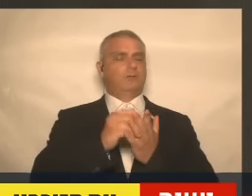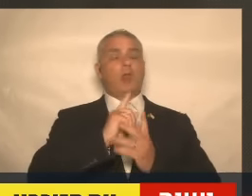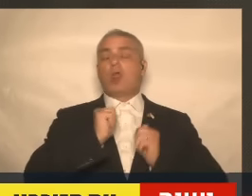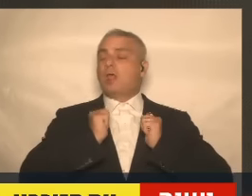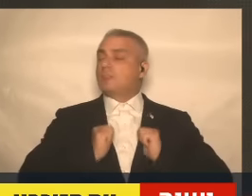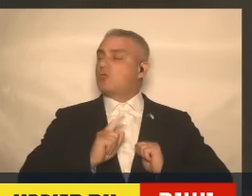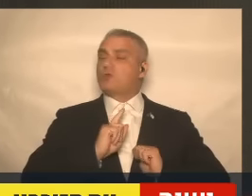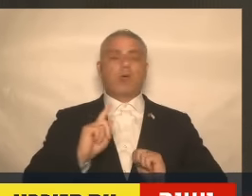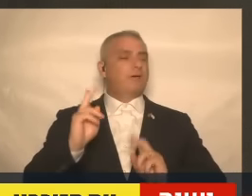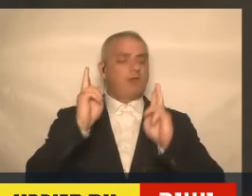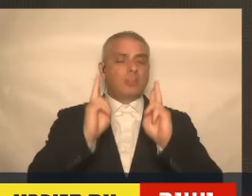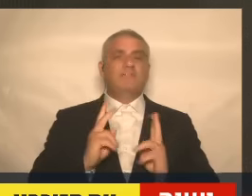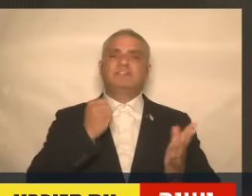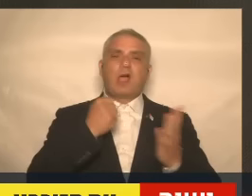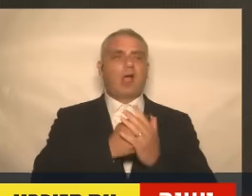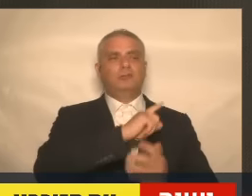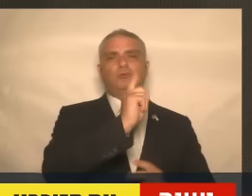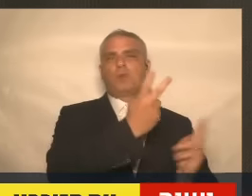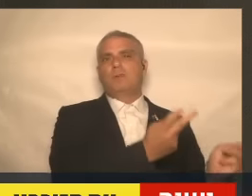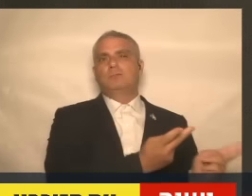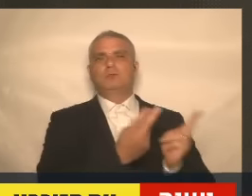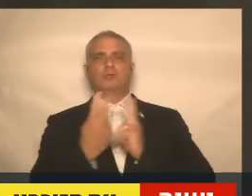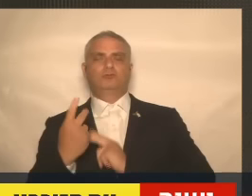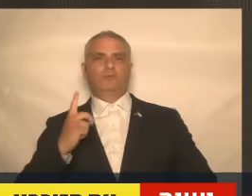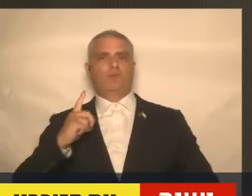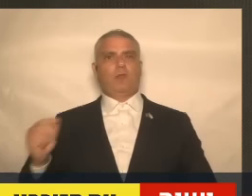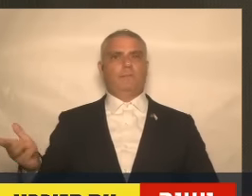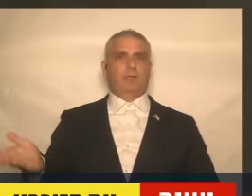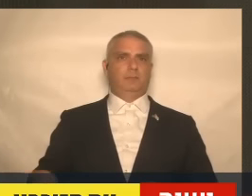לנוח ולא לשקוט עד שישובו כולם הביתה.